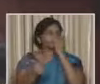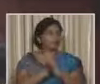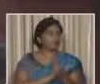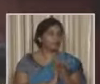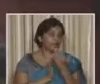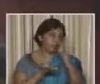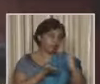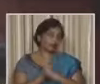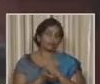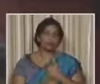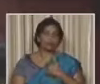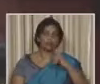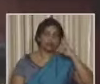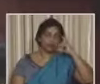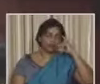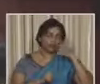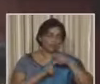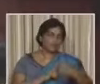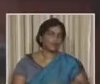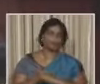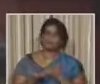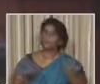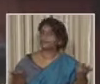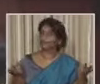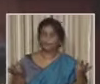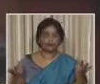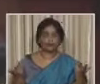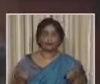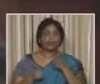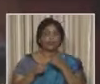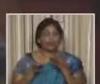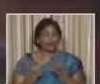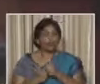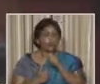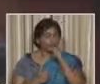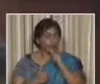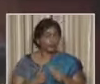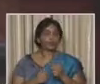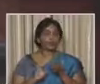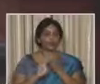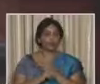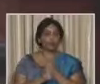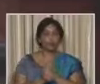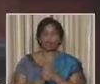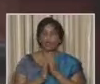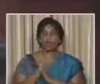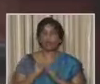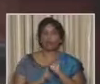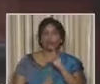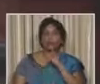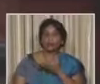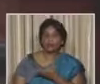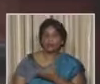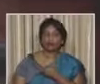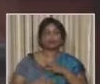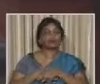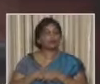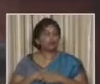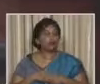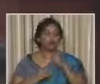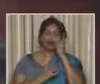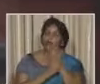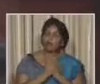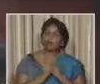கோருவதென்றால் அது ஒரு மனநோயாகும். அவர்களிடம் நீதியை கோருவதில் பயனில்லை. முன்னாள் போலீஸ் அமைச்சர் கூறினாரே, இனம்,